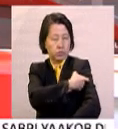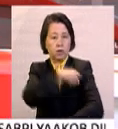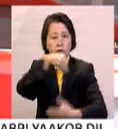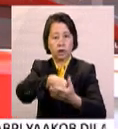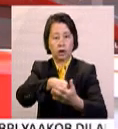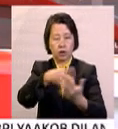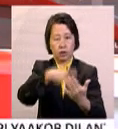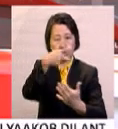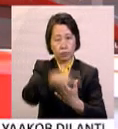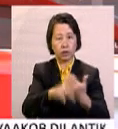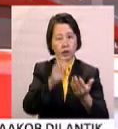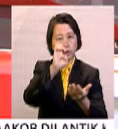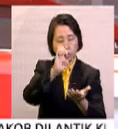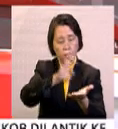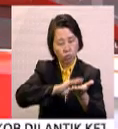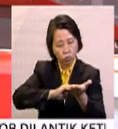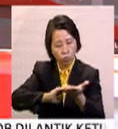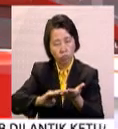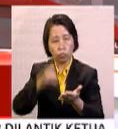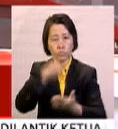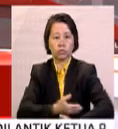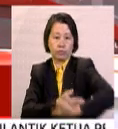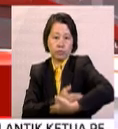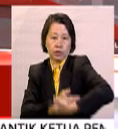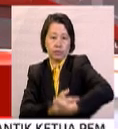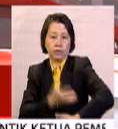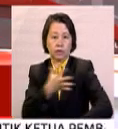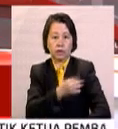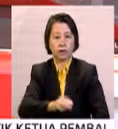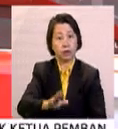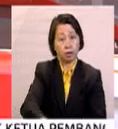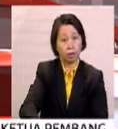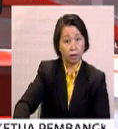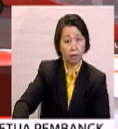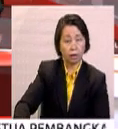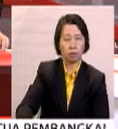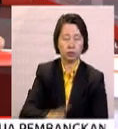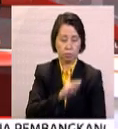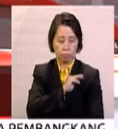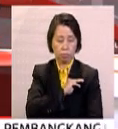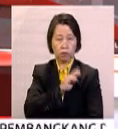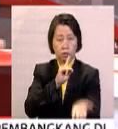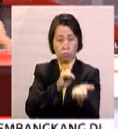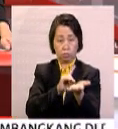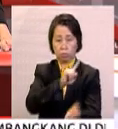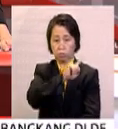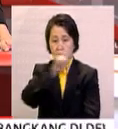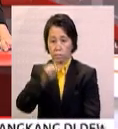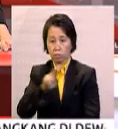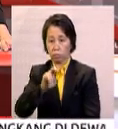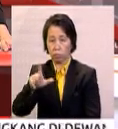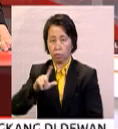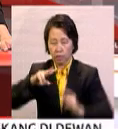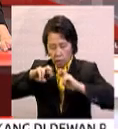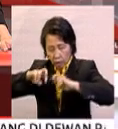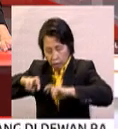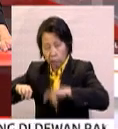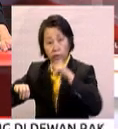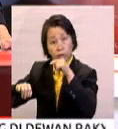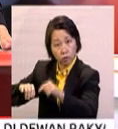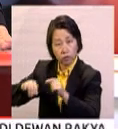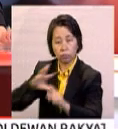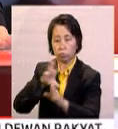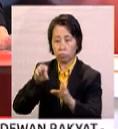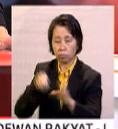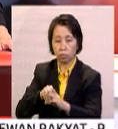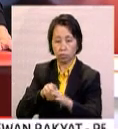dalam program imunisasi kebangsaan untuk bayi dan kanak-kanak. Menurut menterinya, Datuk Seri Dr. Zulkifli Ahmad, kajian tersebut